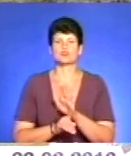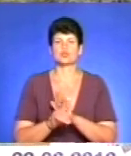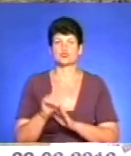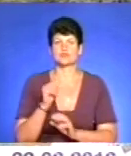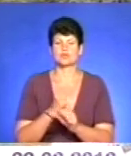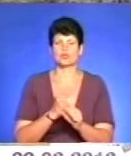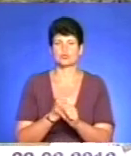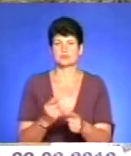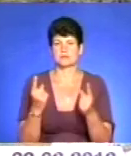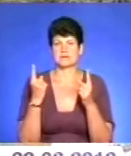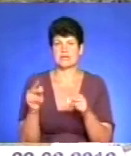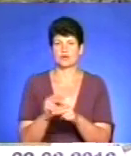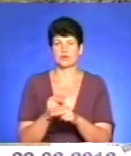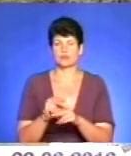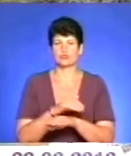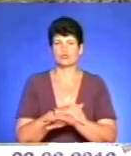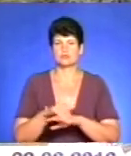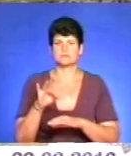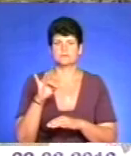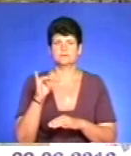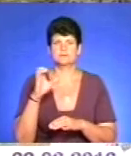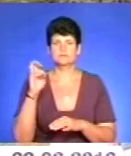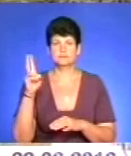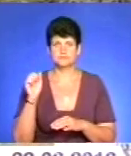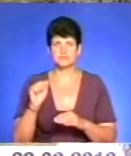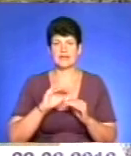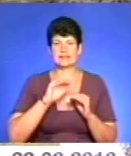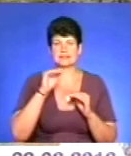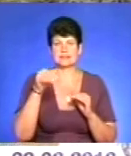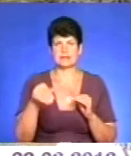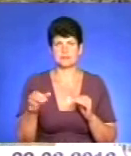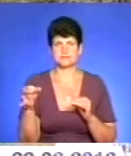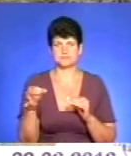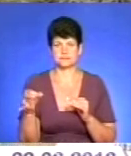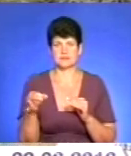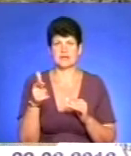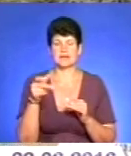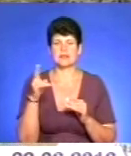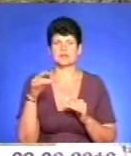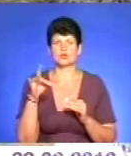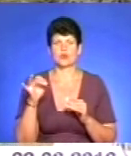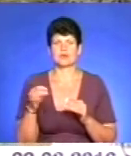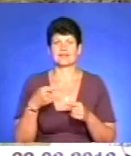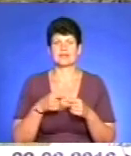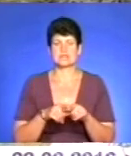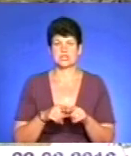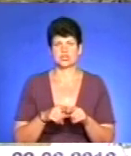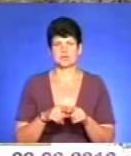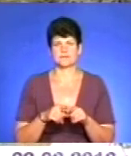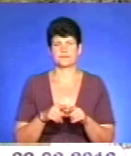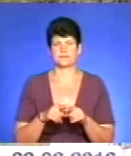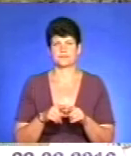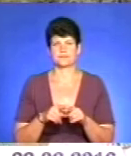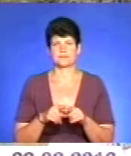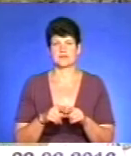роботи з капітального ремонту вулиці Руської, дамба Тернопільського ставу, гідротехнічні споруди.